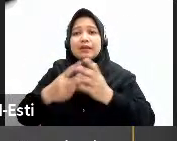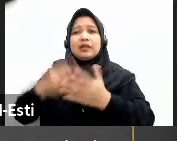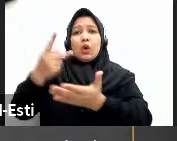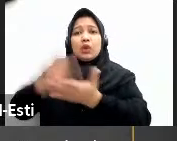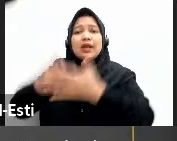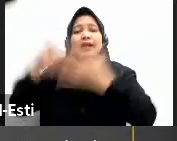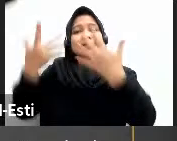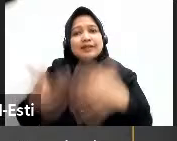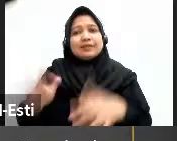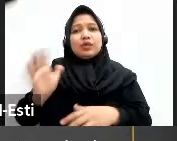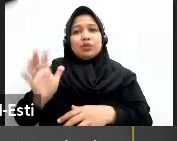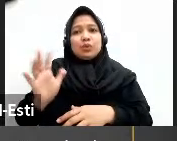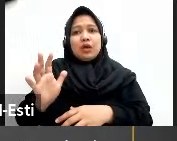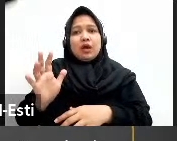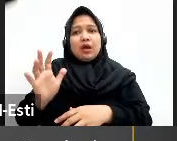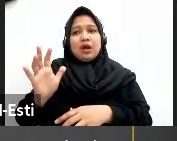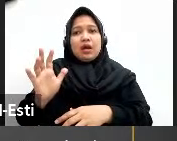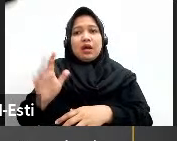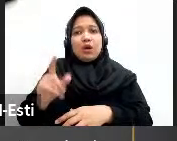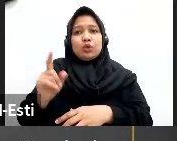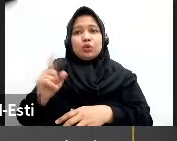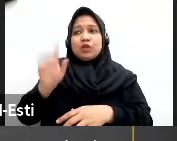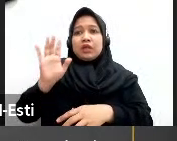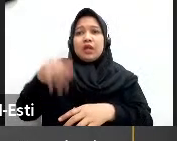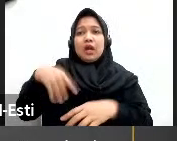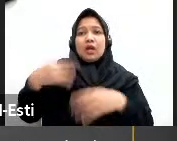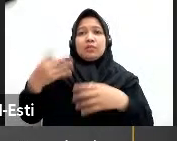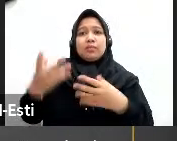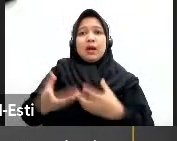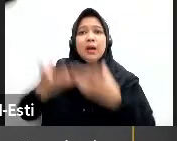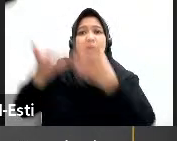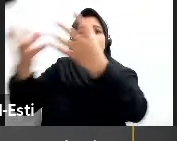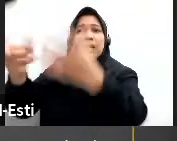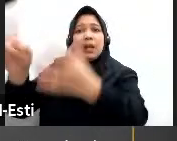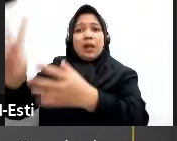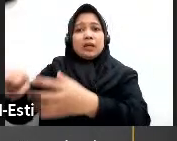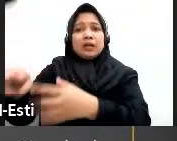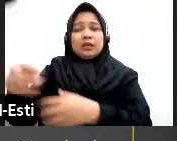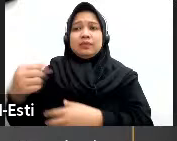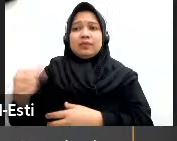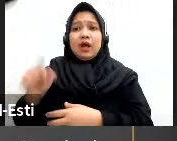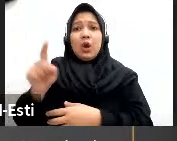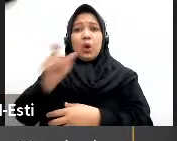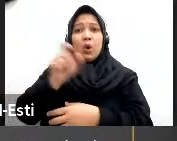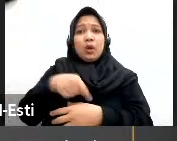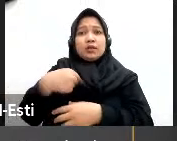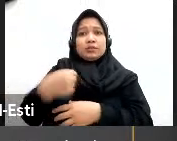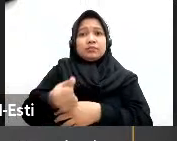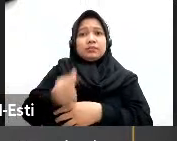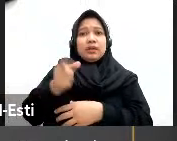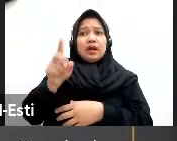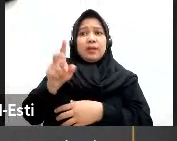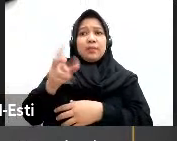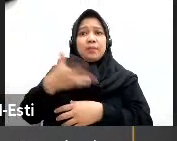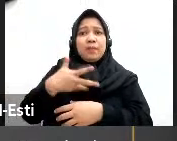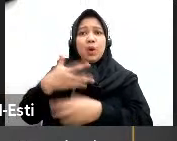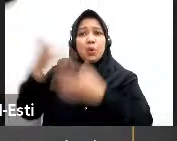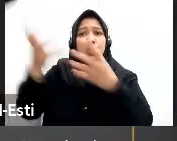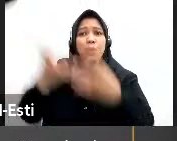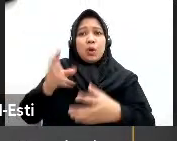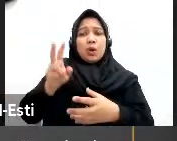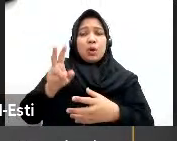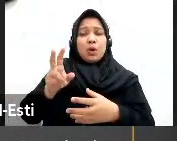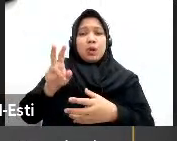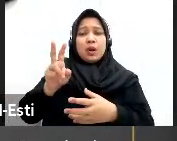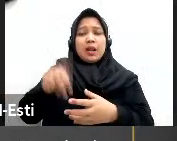ada kewajiban Untuk mengantarkan kembali kalau konsumen mau nganter akan kembali harus order lain dan mungkin bukan pada